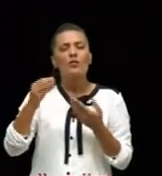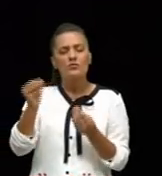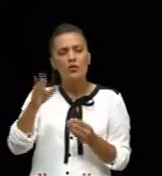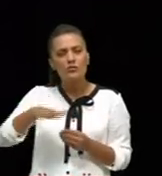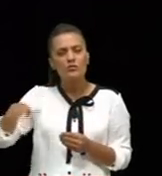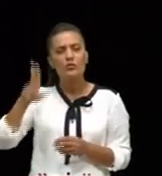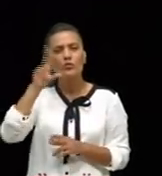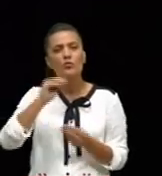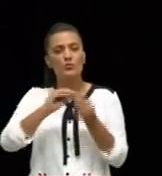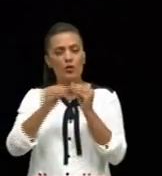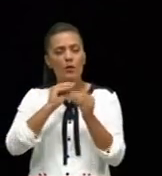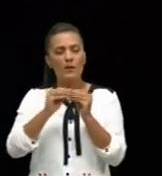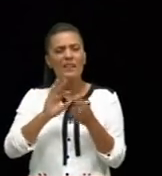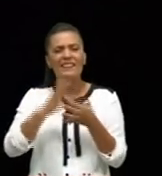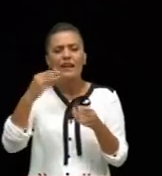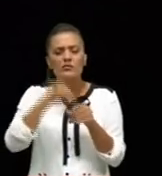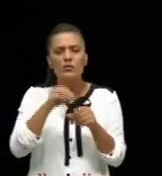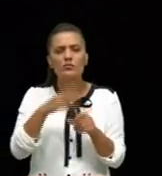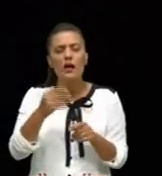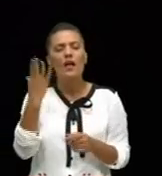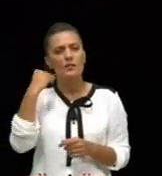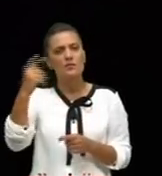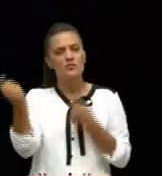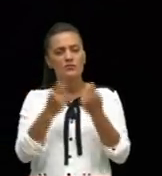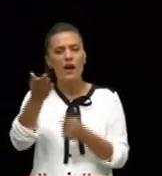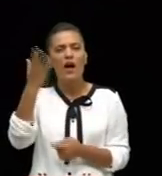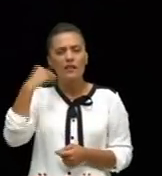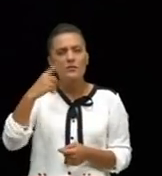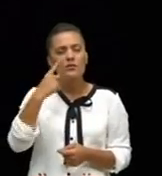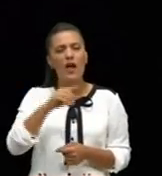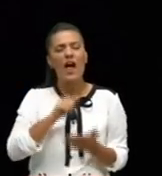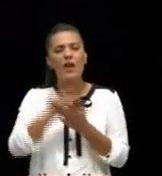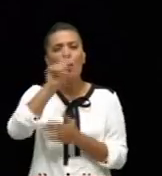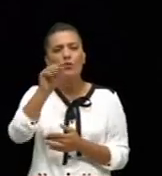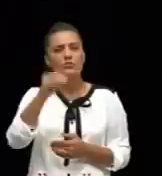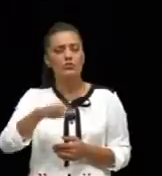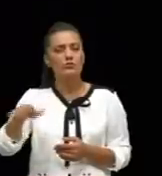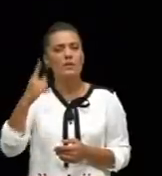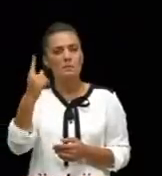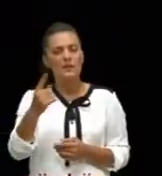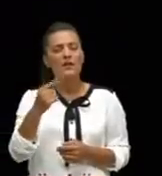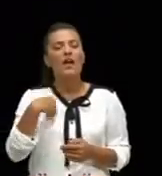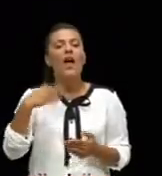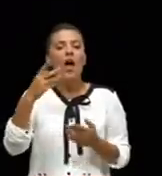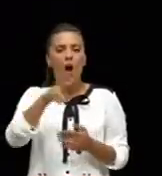ne gibi sonuçlar doğurduğunu anlamaya çalışıyorlar. Anlatılana göre her 10 çocuktan biri düzenli